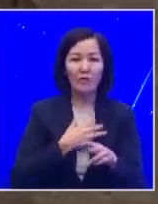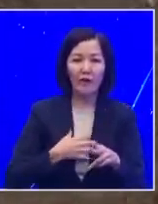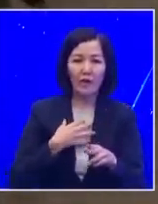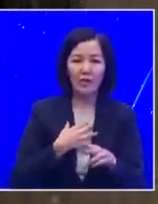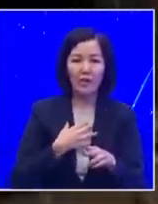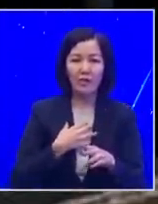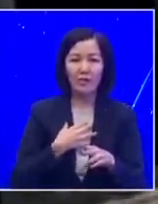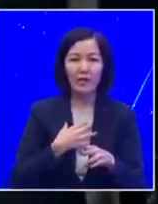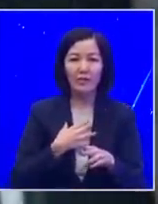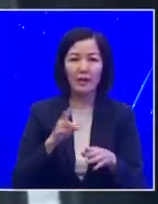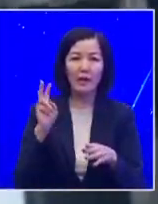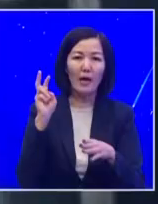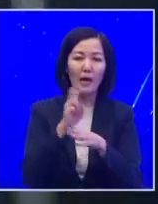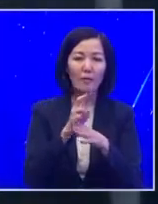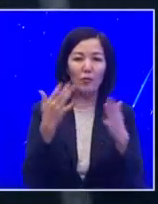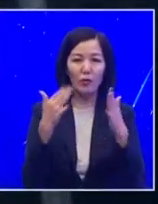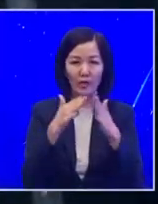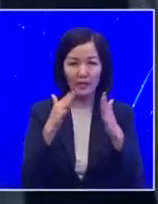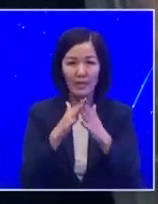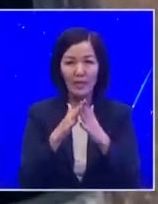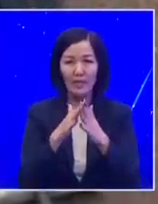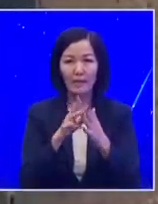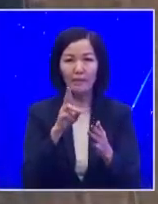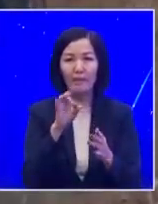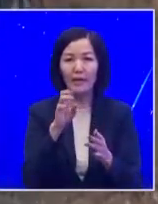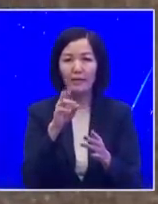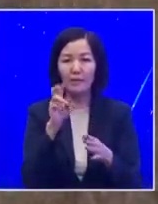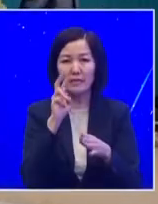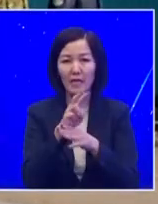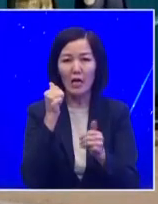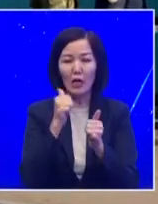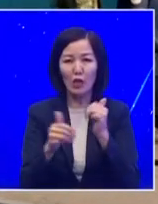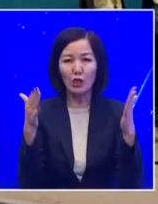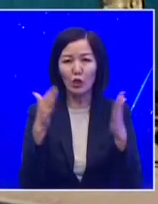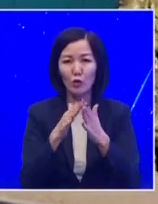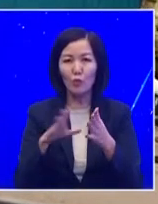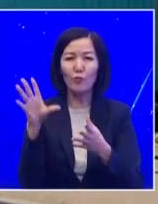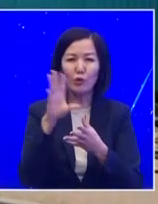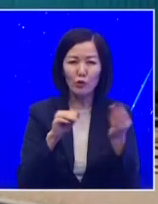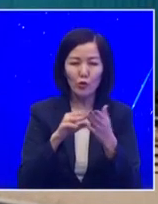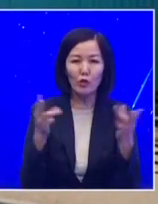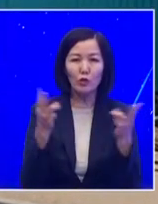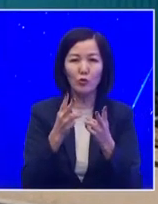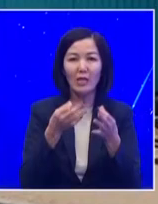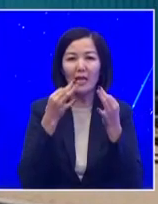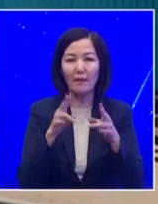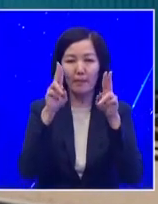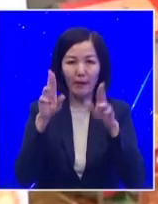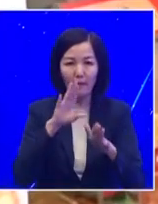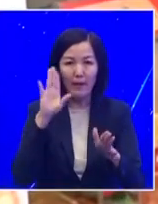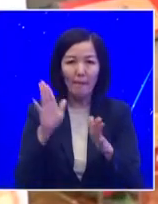же остается подворный обход населения. Брандмейстеры заглянули в каждый дом и еще раз напомнили элементарные